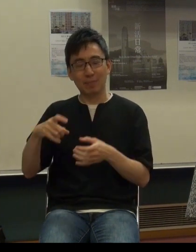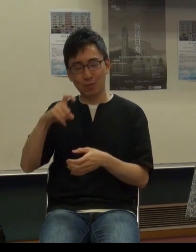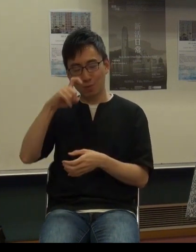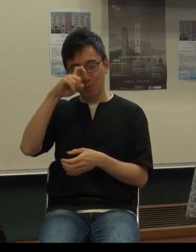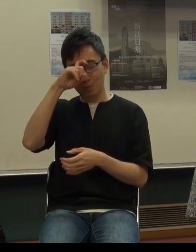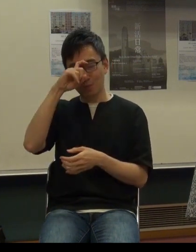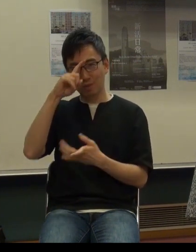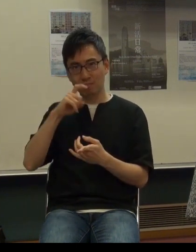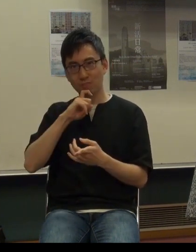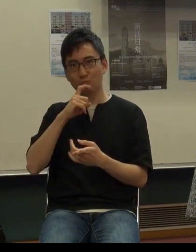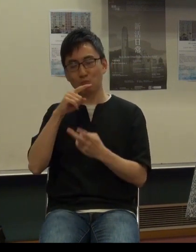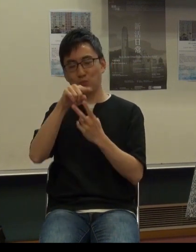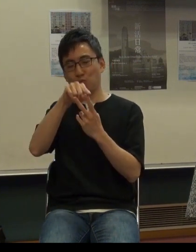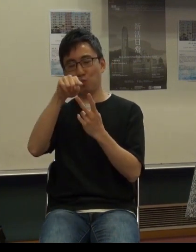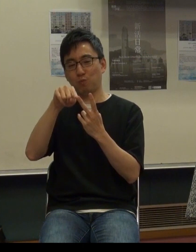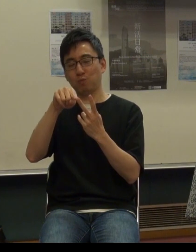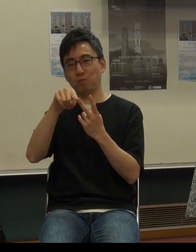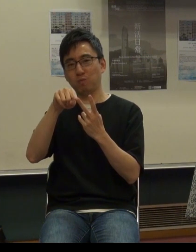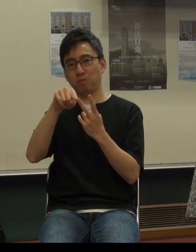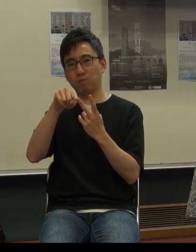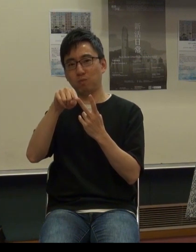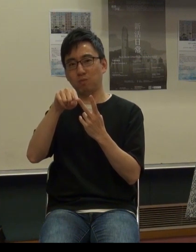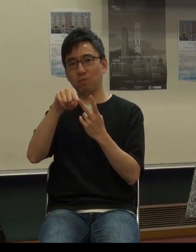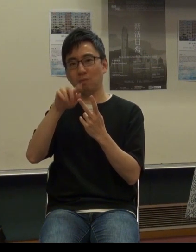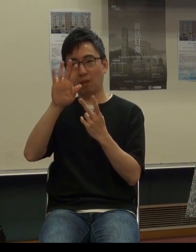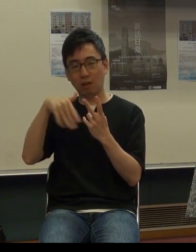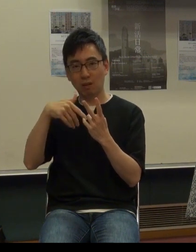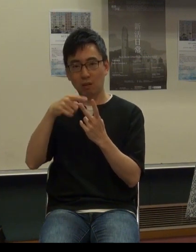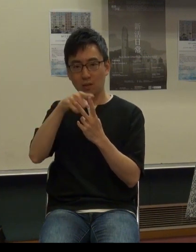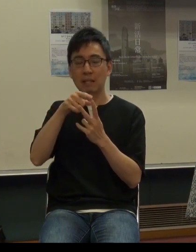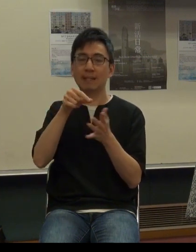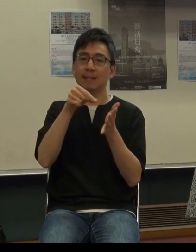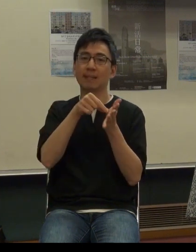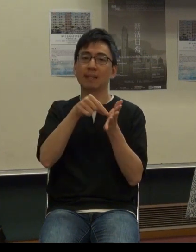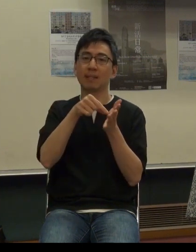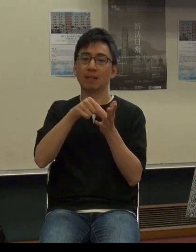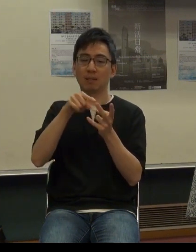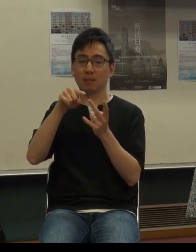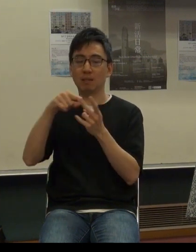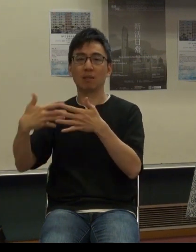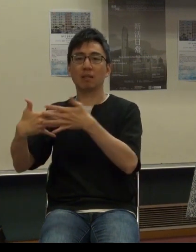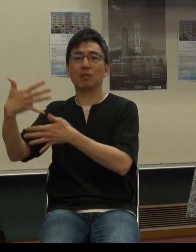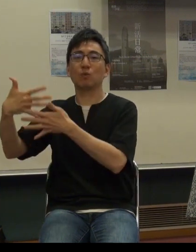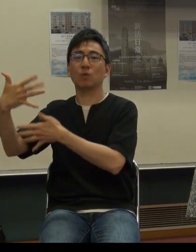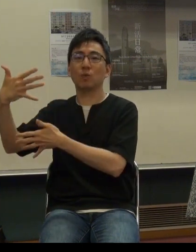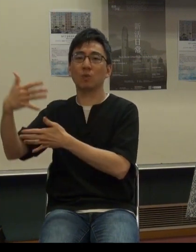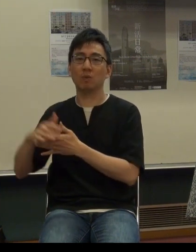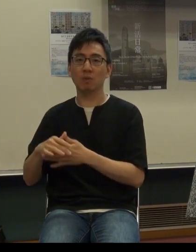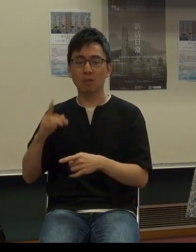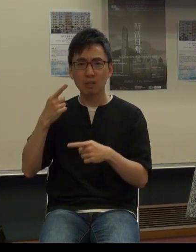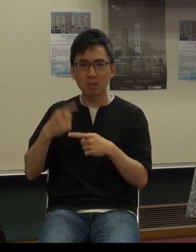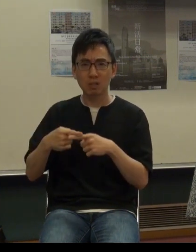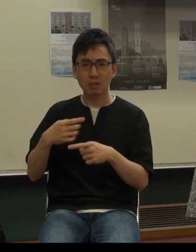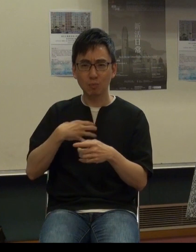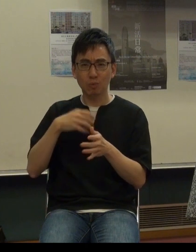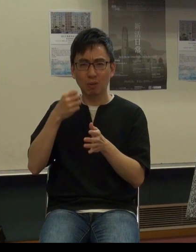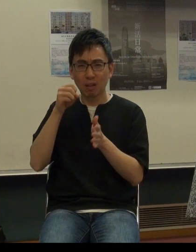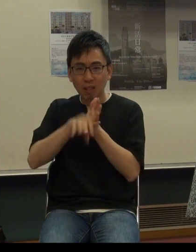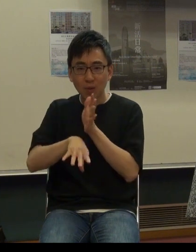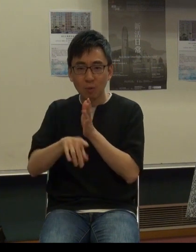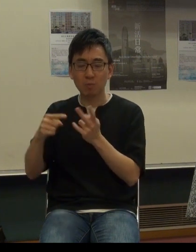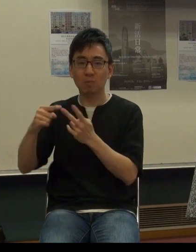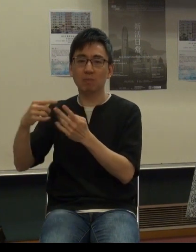係同兩方面咧係取得嘅，一就是文字，二就是建築。但好多時咧，我哋忽略咗建